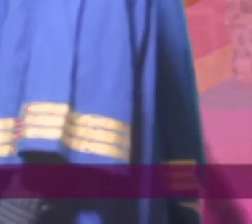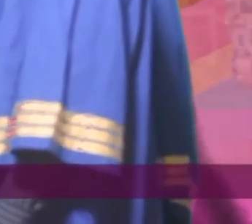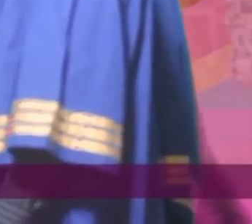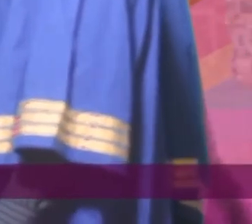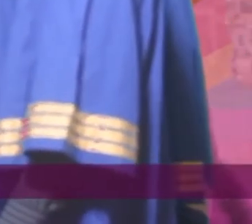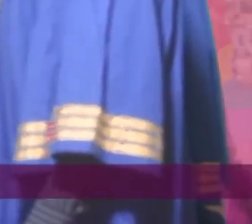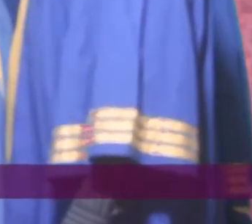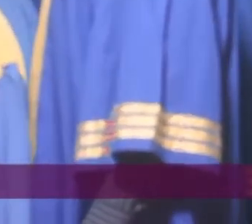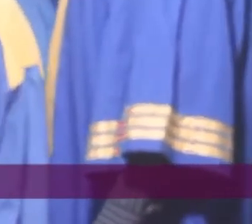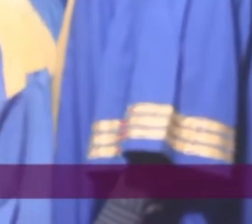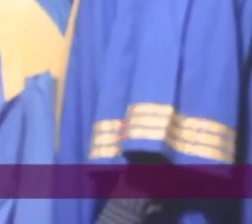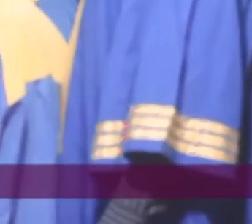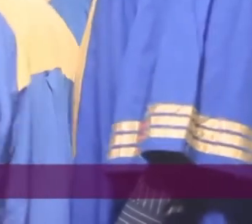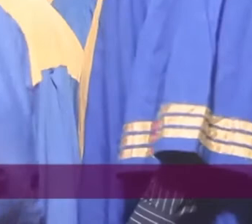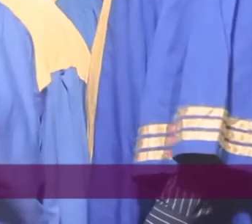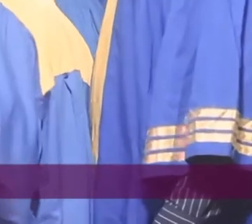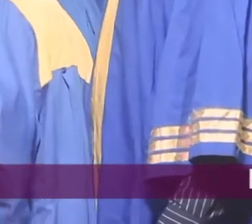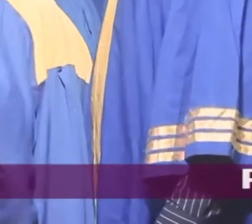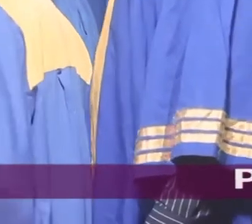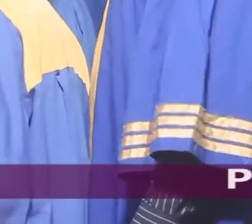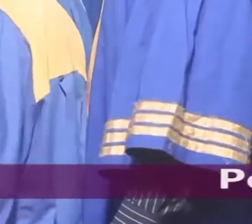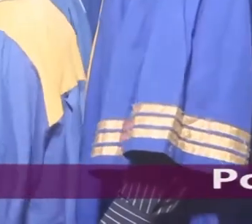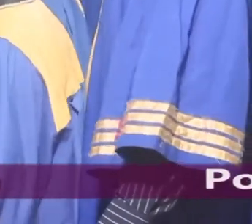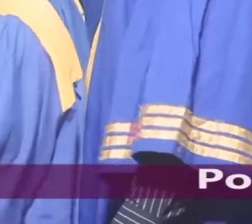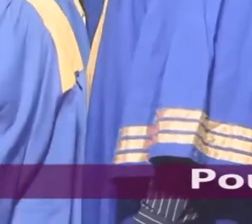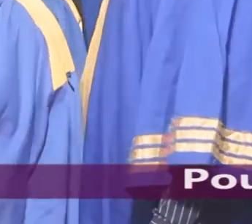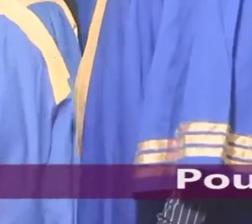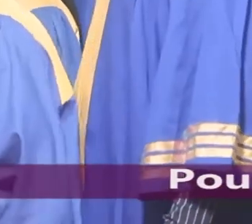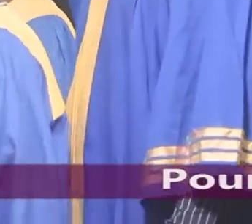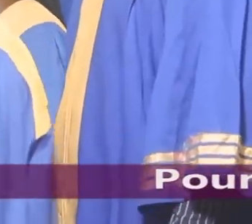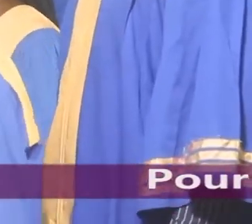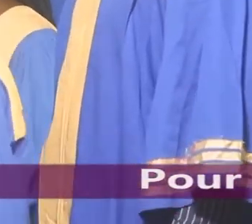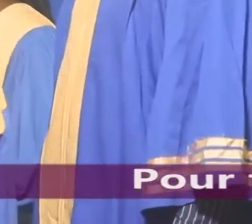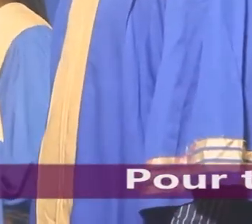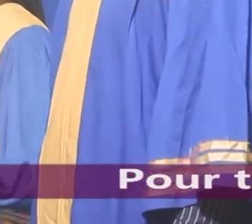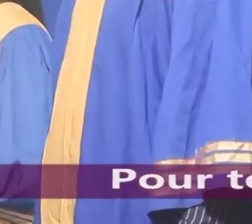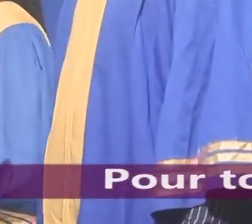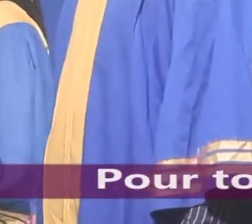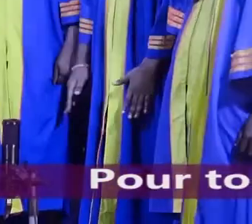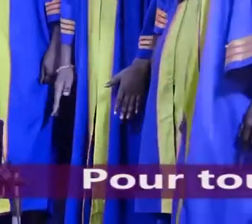Dans ton cœur, et tu peux pour